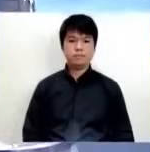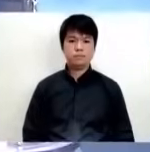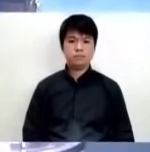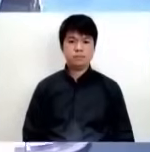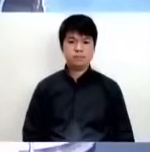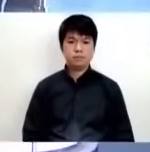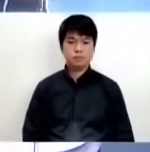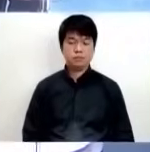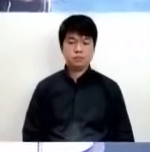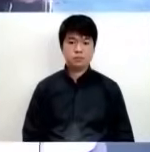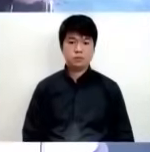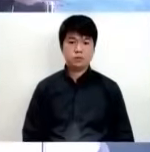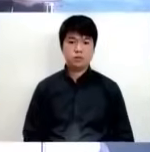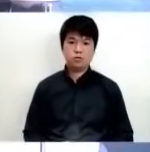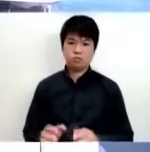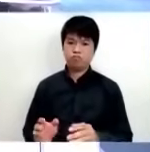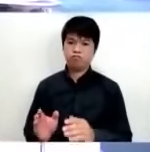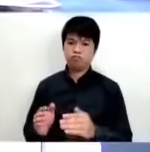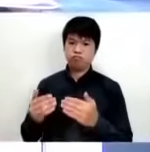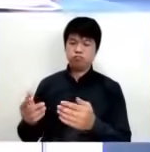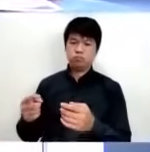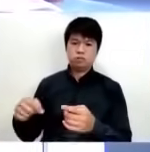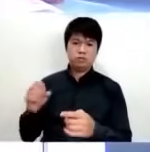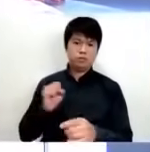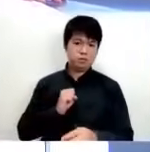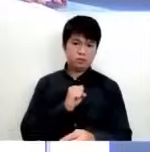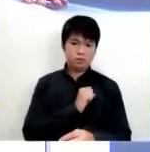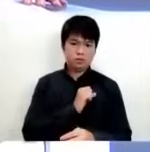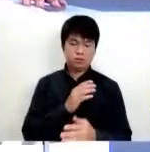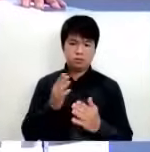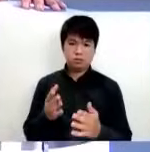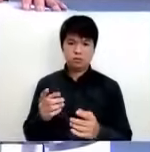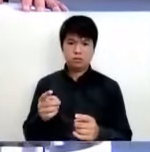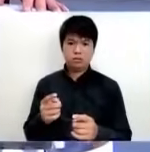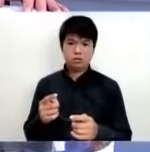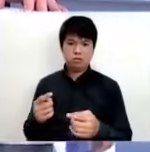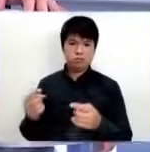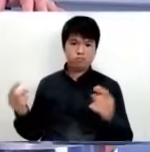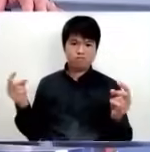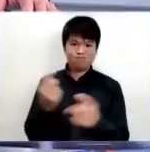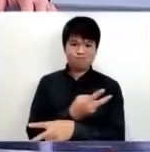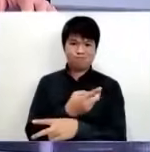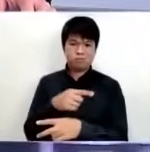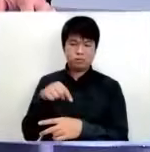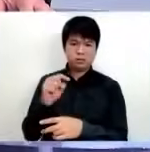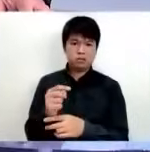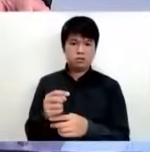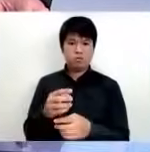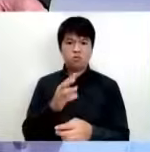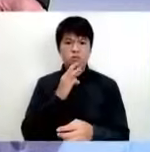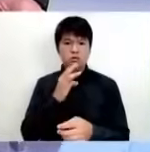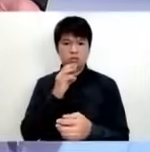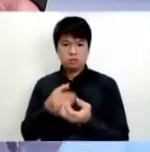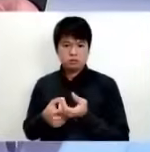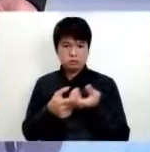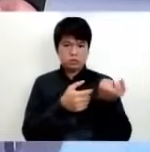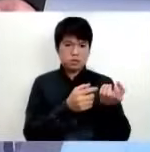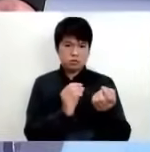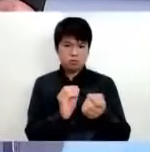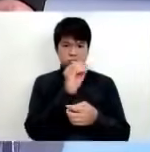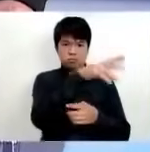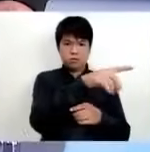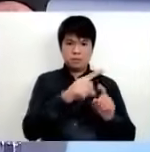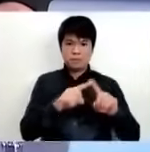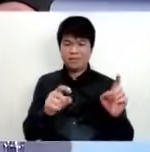Itinutulak ng ilang senador na gantihan na ng water cannon ang pangaharas ng China sa West Philippine Sea. Pero hindi naman paboro dyan ang